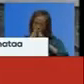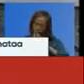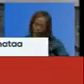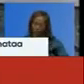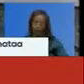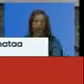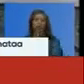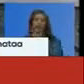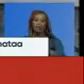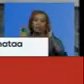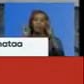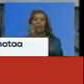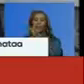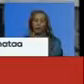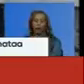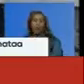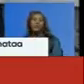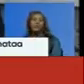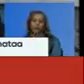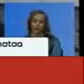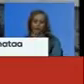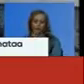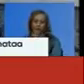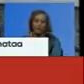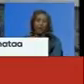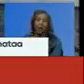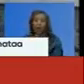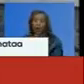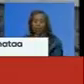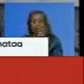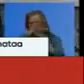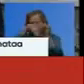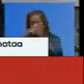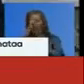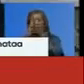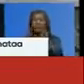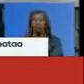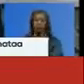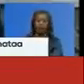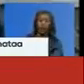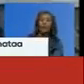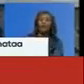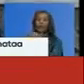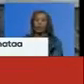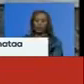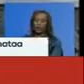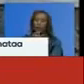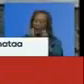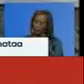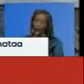ፍትህ እንዲጠበቅ፣ ብልጽግና ያላሉ ለመላው ዜጎቿ ይዳረስ ዘንድ አጥብቀው